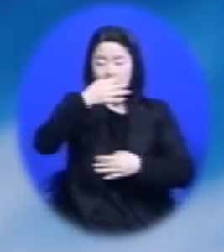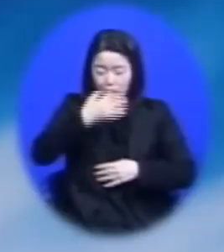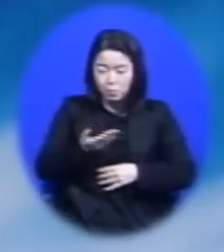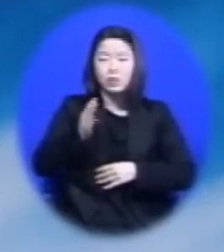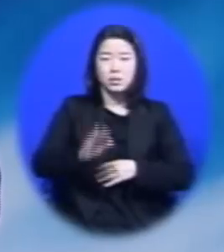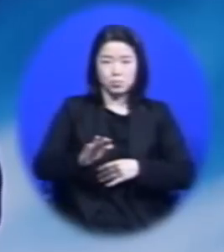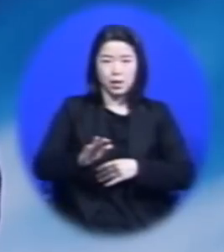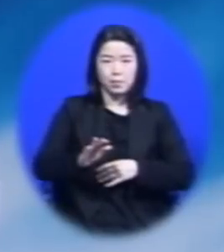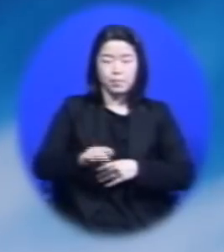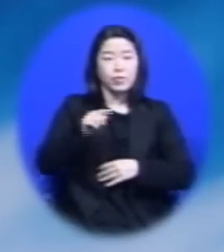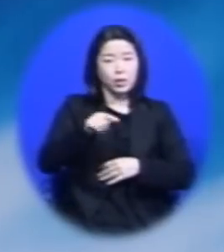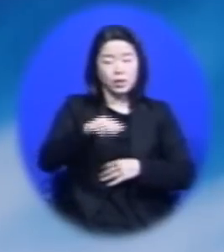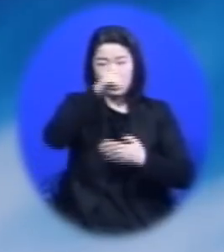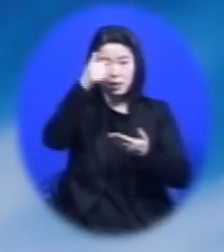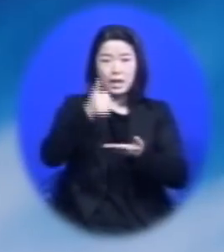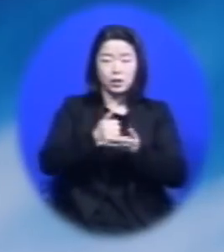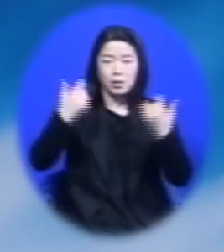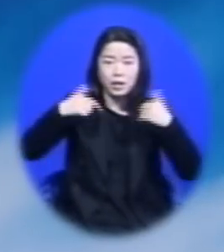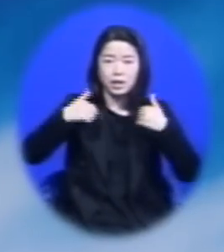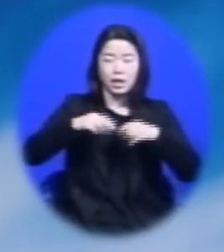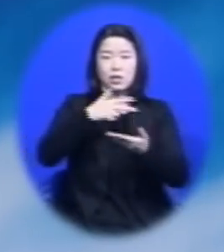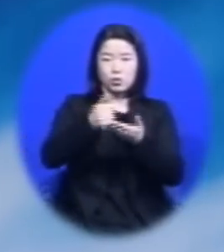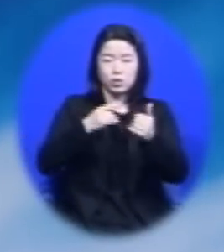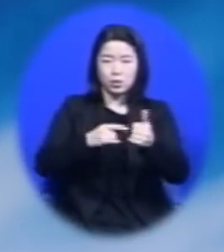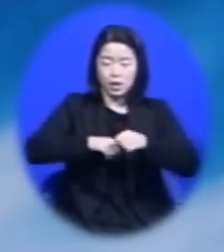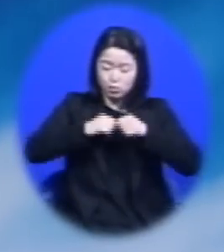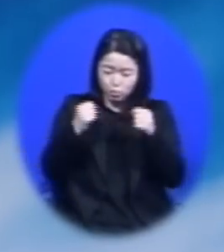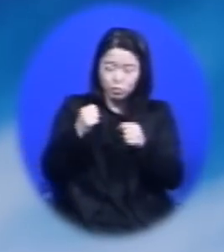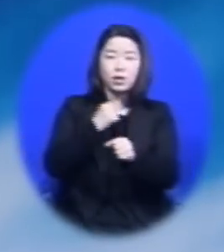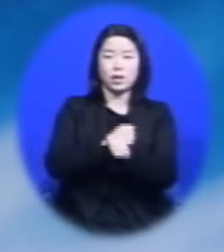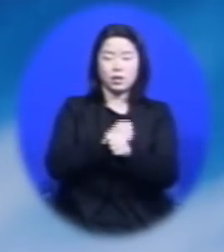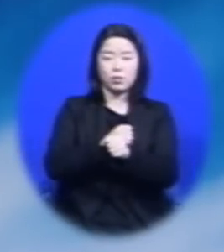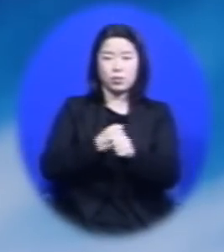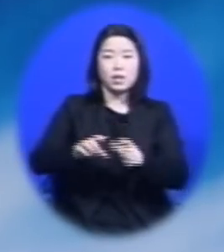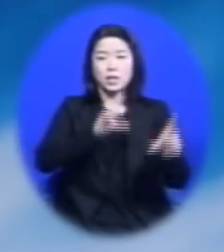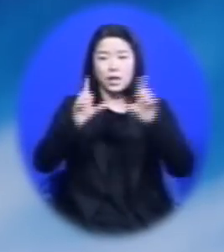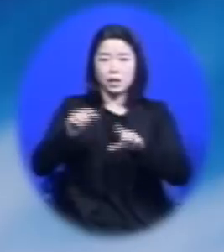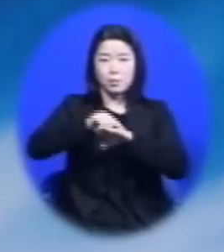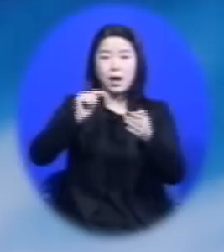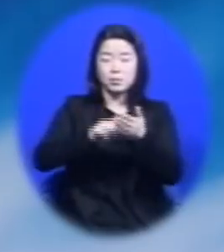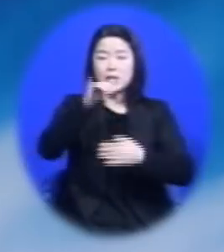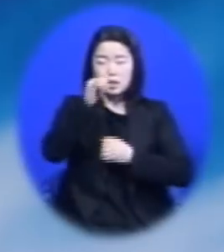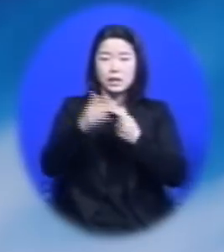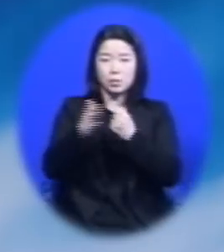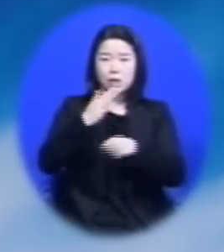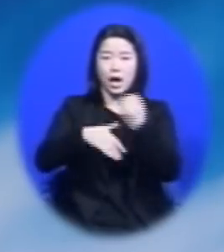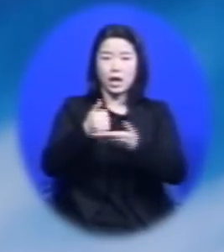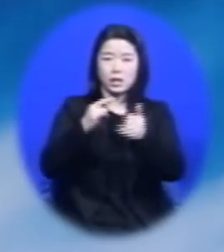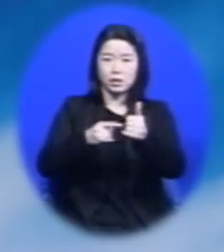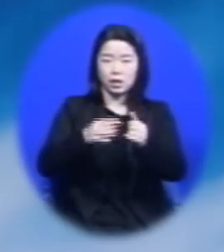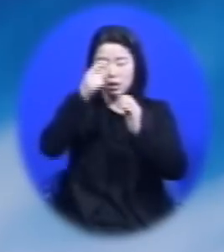힘들었지만 그래도이 장로님이 늘 주님께 순종하고 살겠다는 마음을 가지고 있었기 때문에 하나님께 기도를